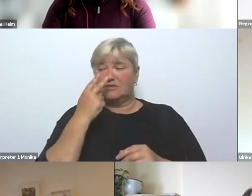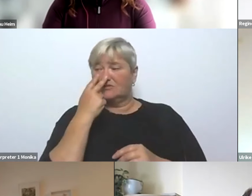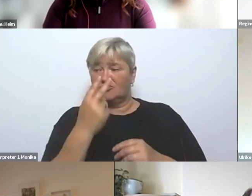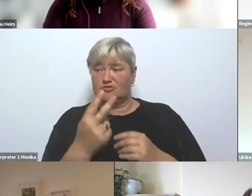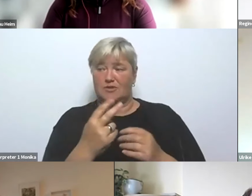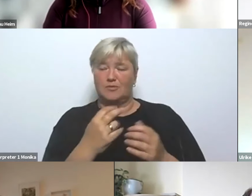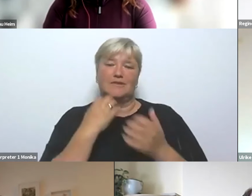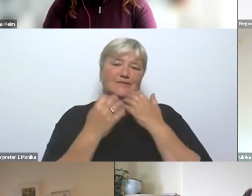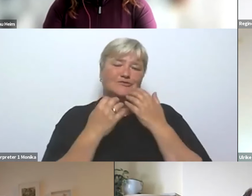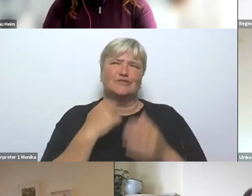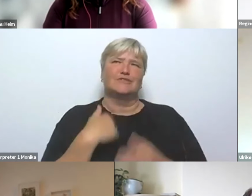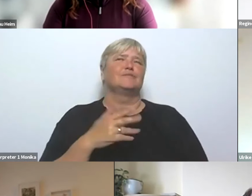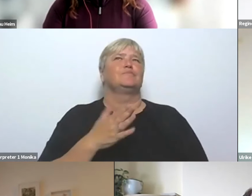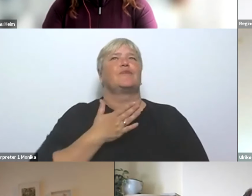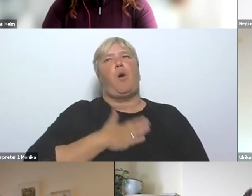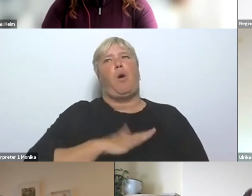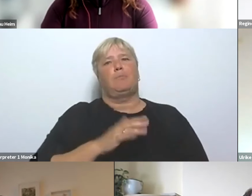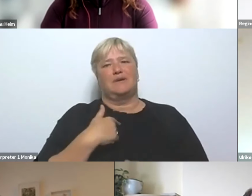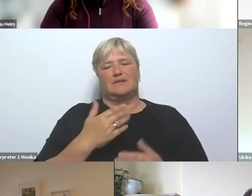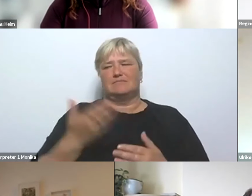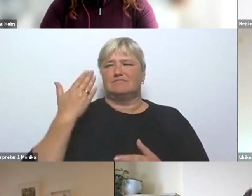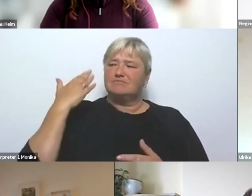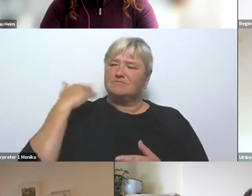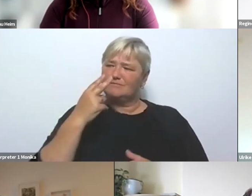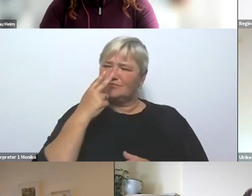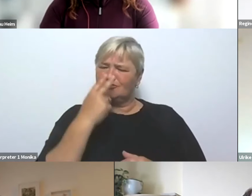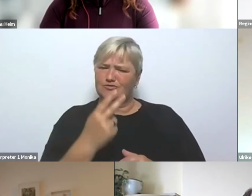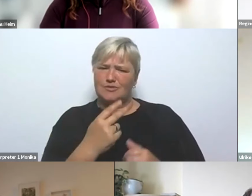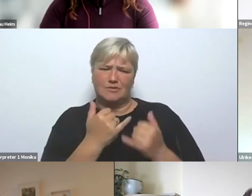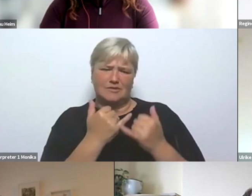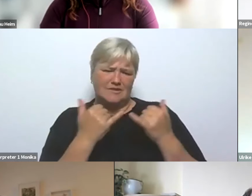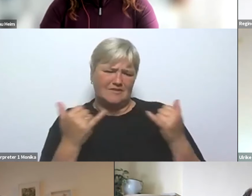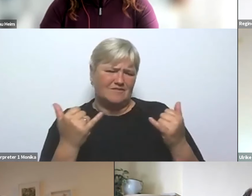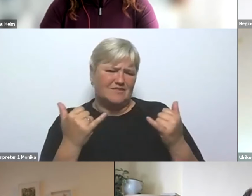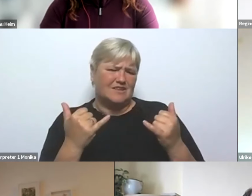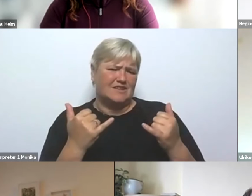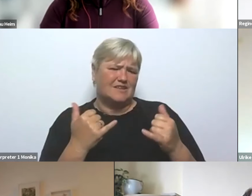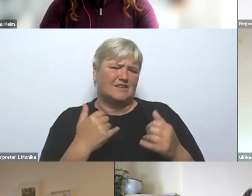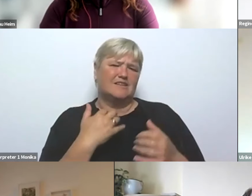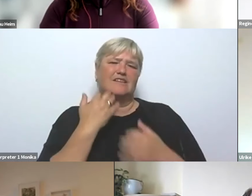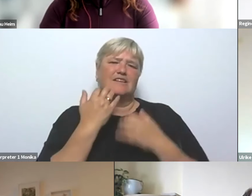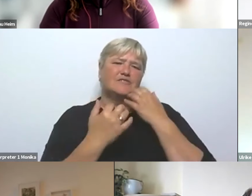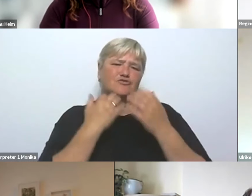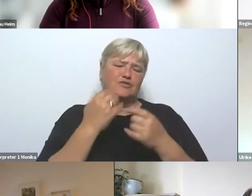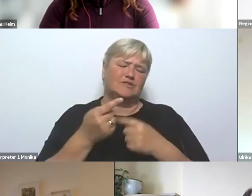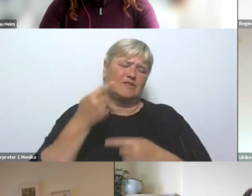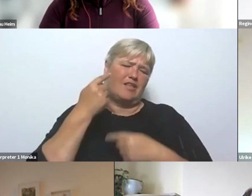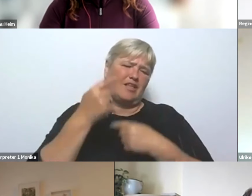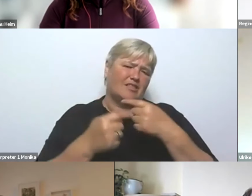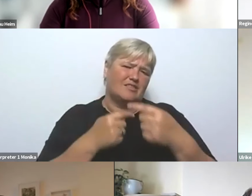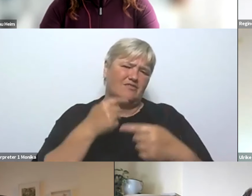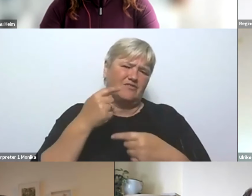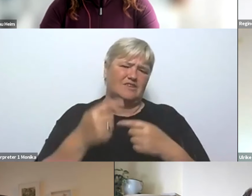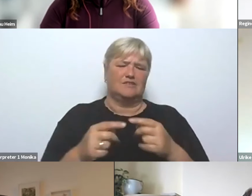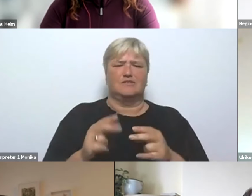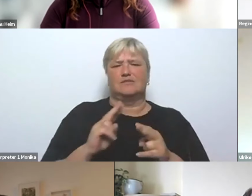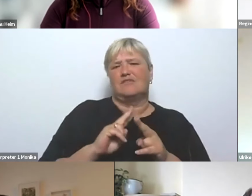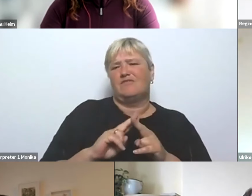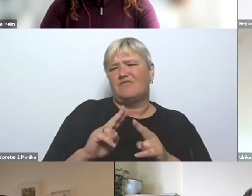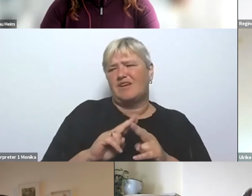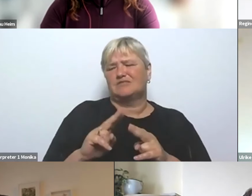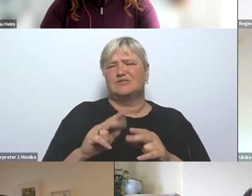von mir, über die letzten Jahre einfach zu schauen, in der geschichtlichen Entwicklung, in der Entwicklung von Werkzeugen in der